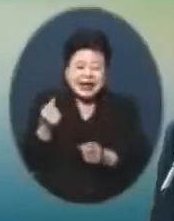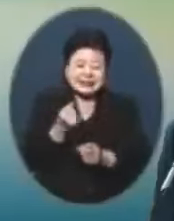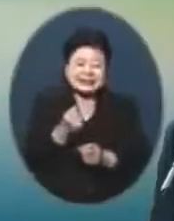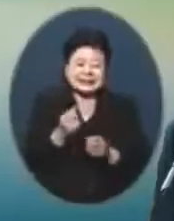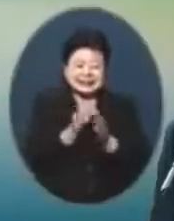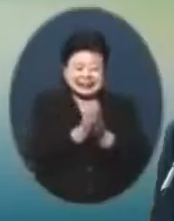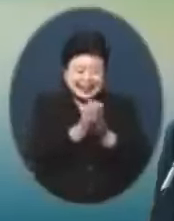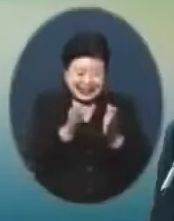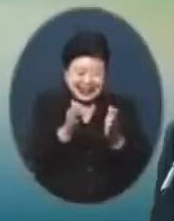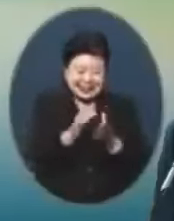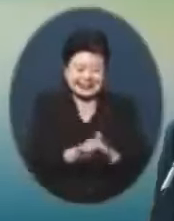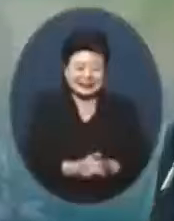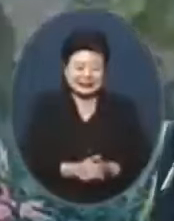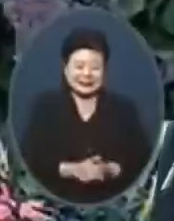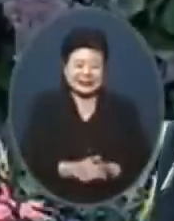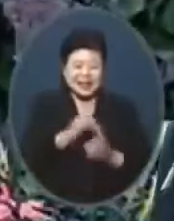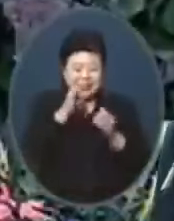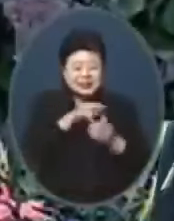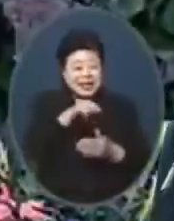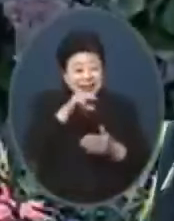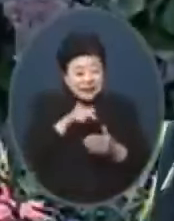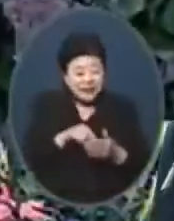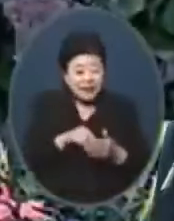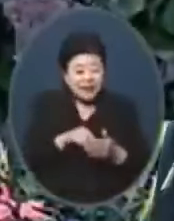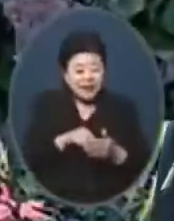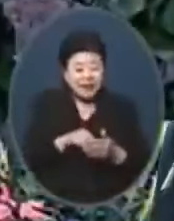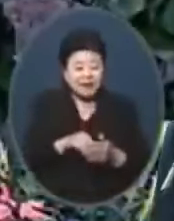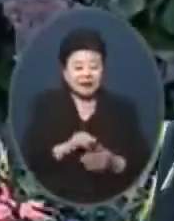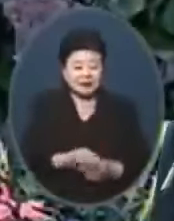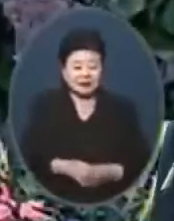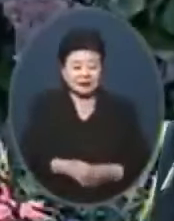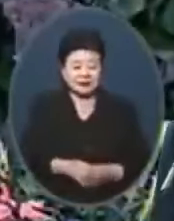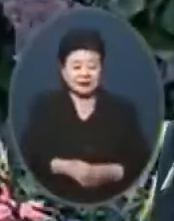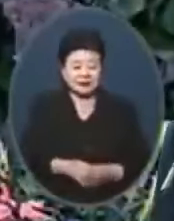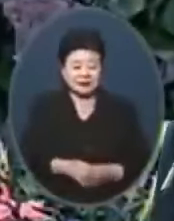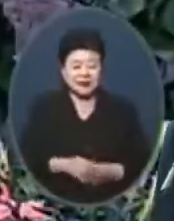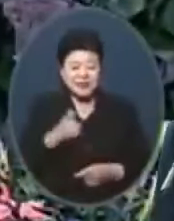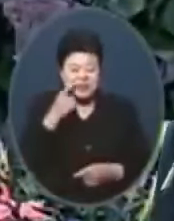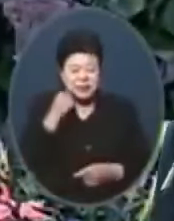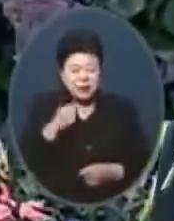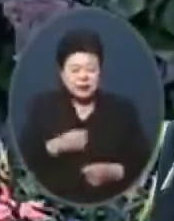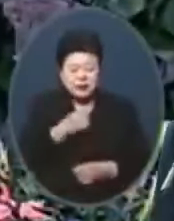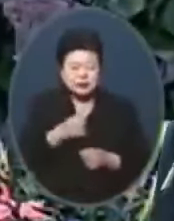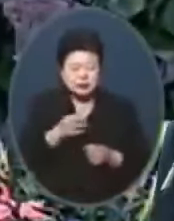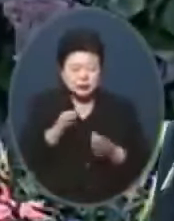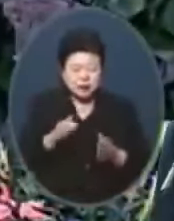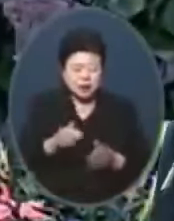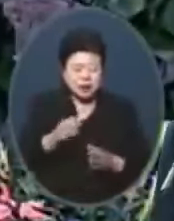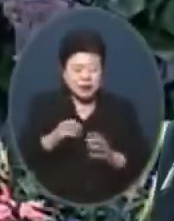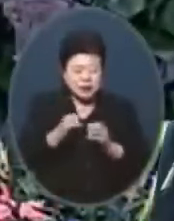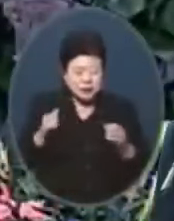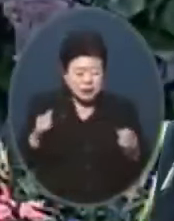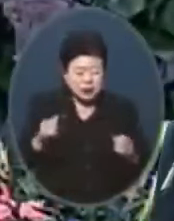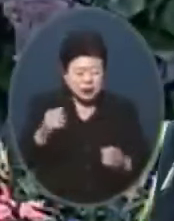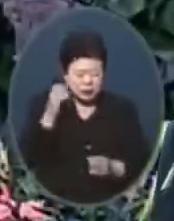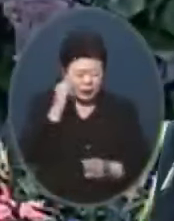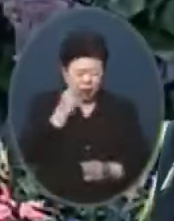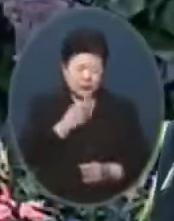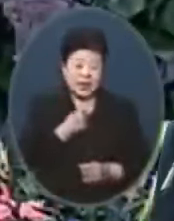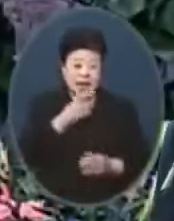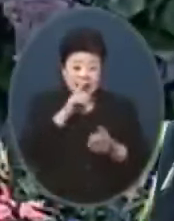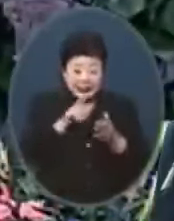되었다. 우리 역사에 있어서 일정 36년 동안 우리 민족이 대시련을 겪을